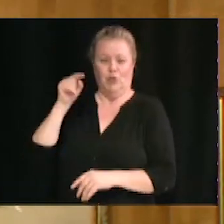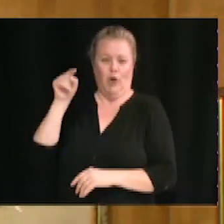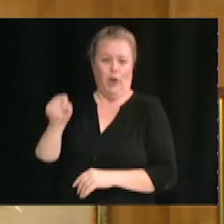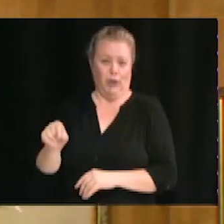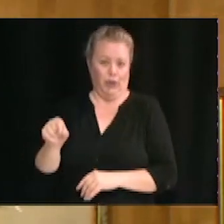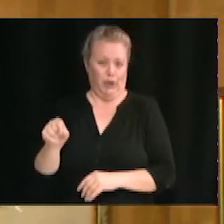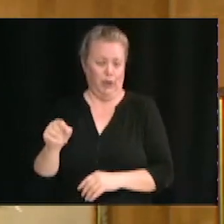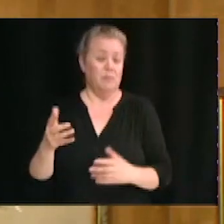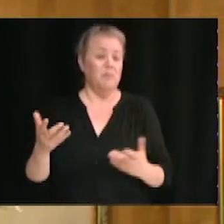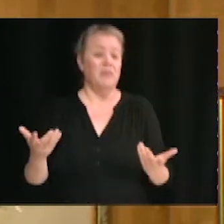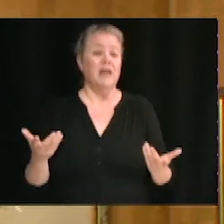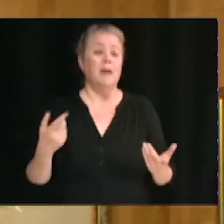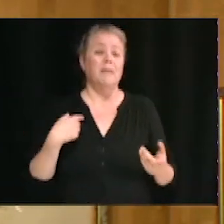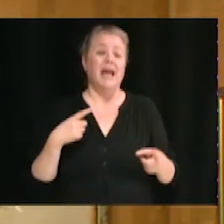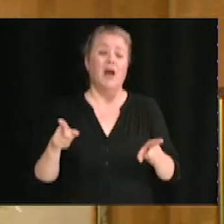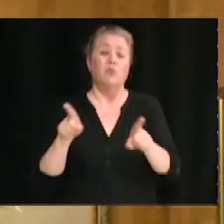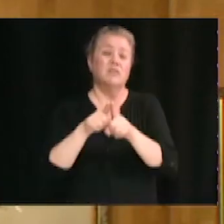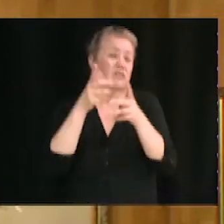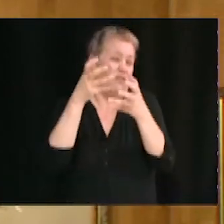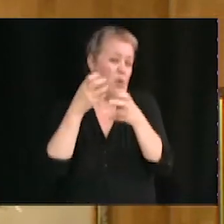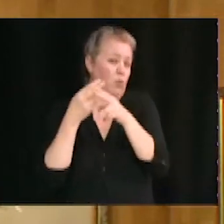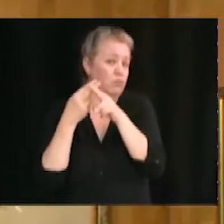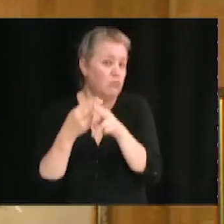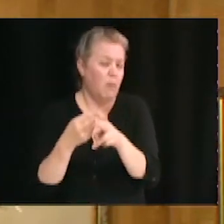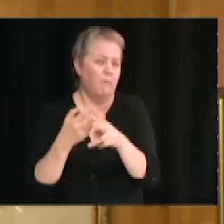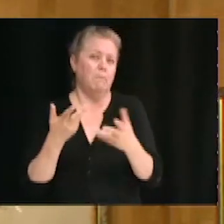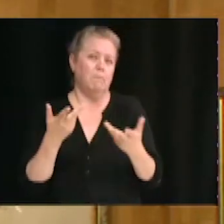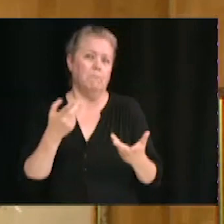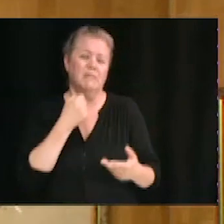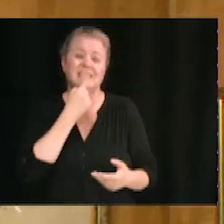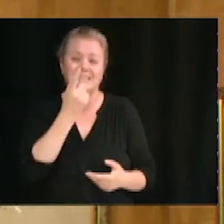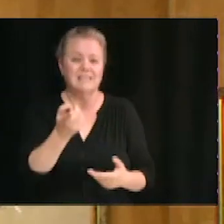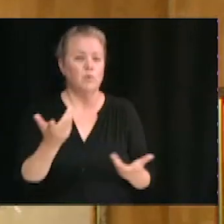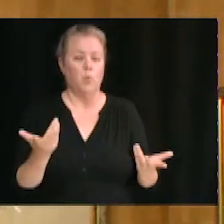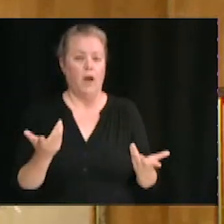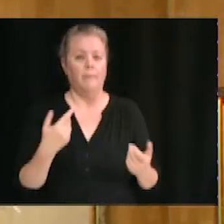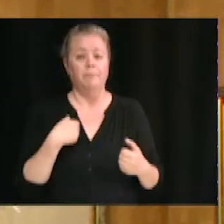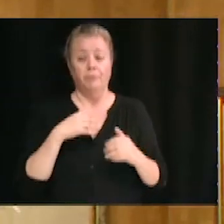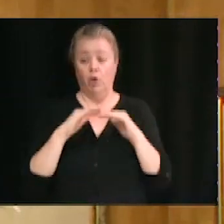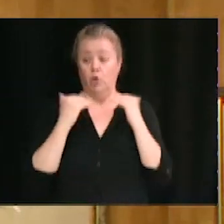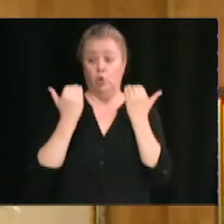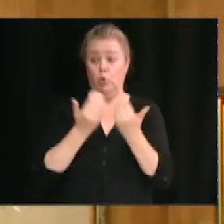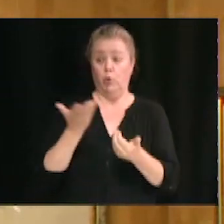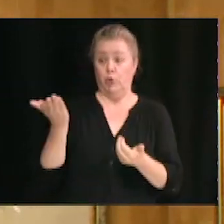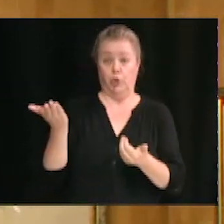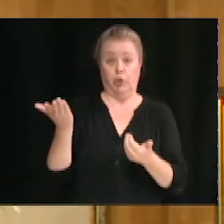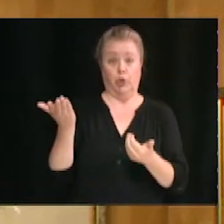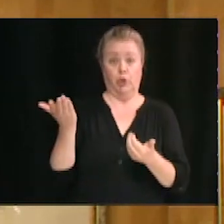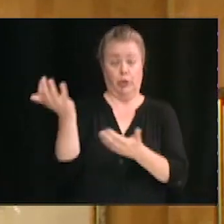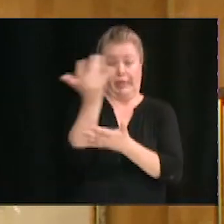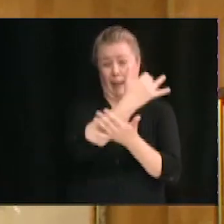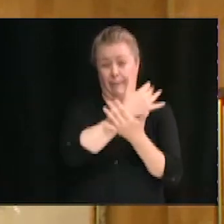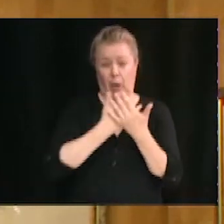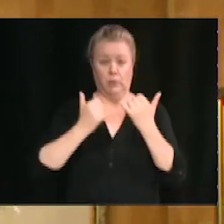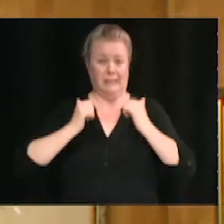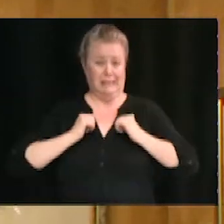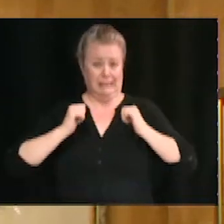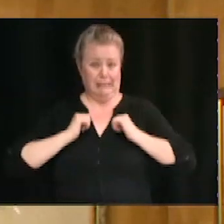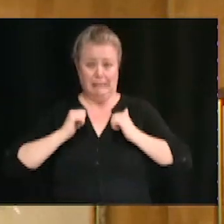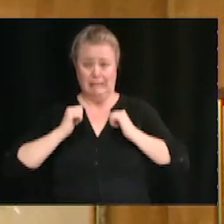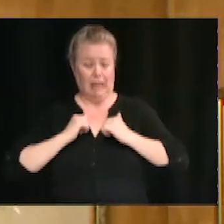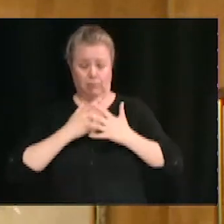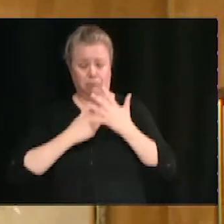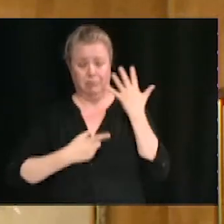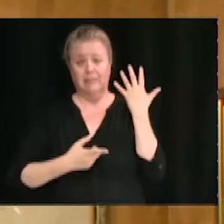notre volonté, mais je me permets aussi peut-être de nommer, parce que ça, toute cette opération-là, serait pas vivante tant